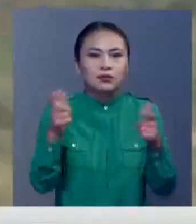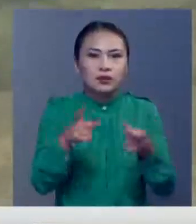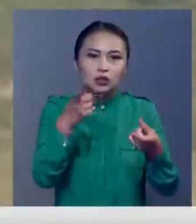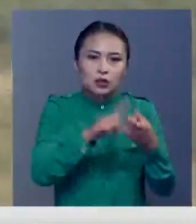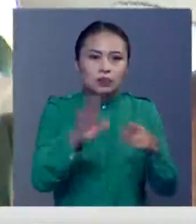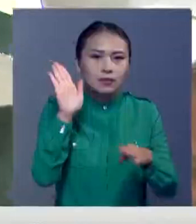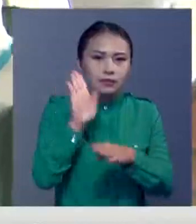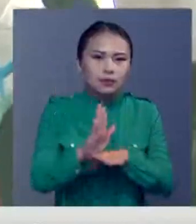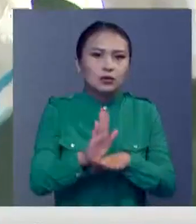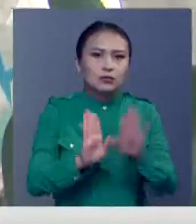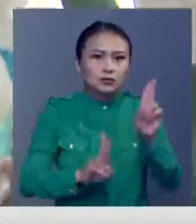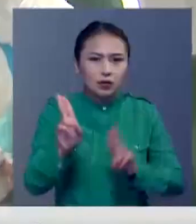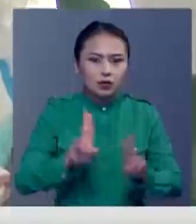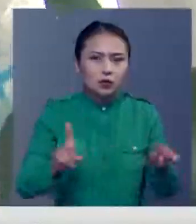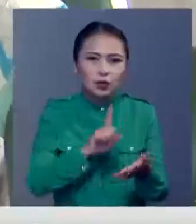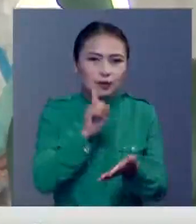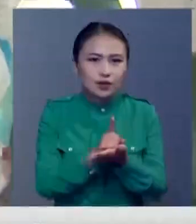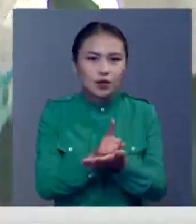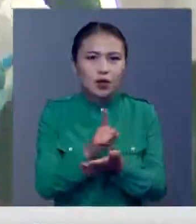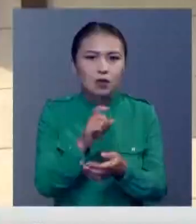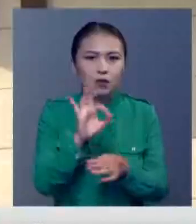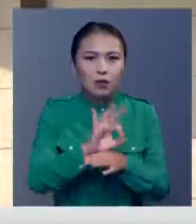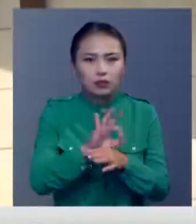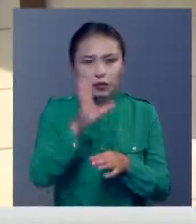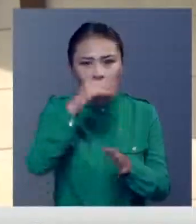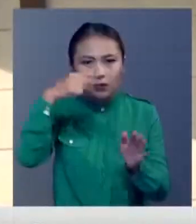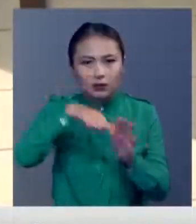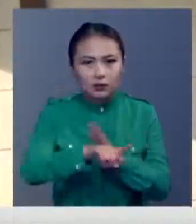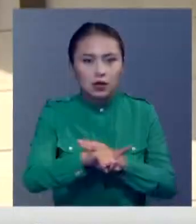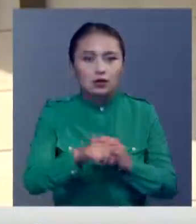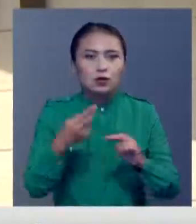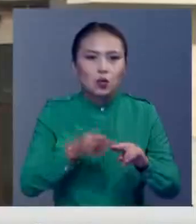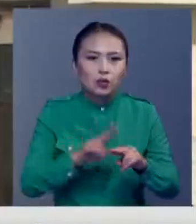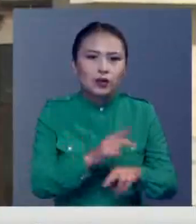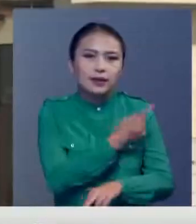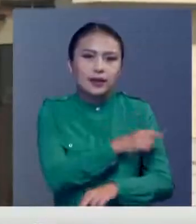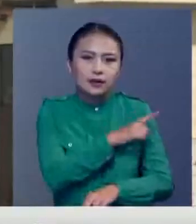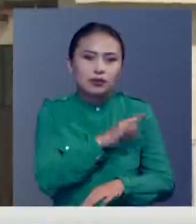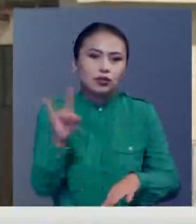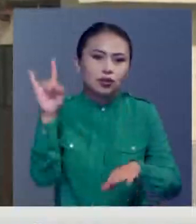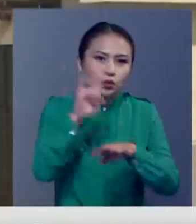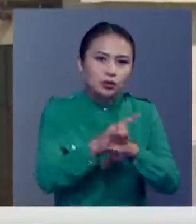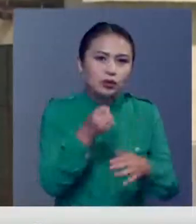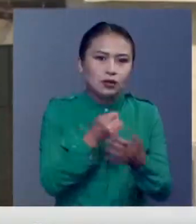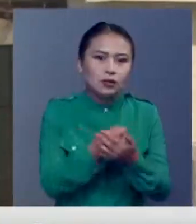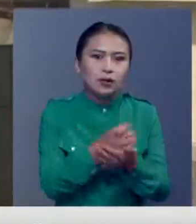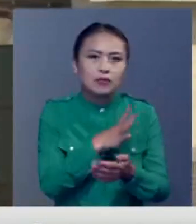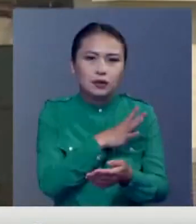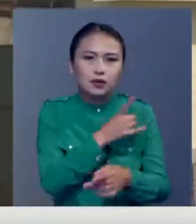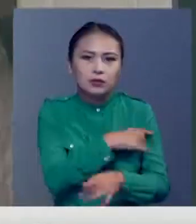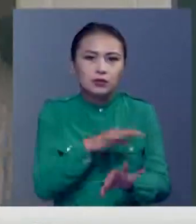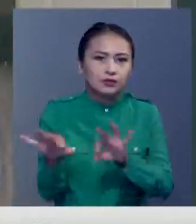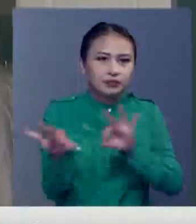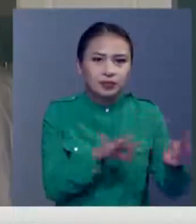талап сондай, өйткені науқастарда коронавирус белгілері болуы мүмкін. Дәрігерлер үш аралдың әуежайынан ауруханаға дейін жедел жәрдеммен